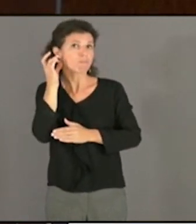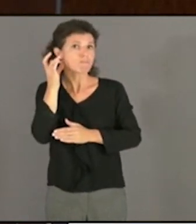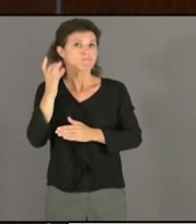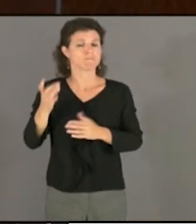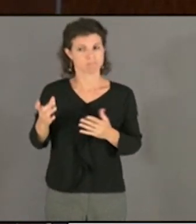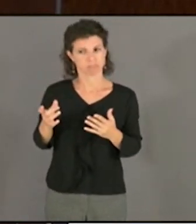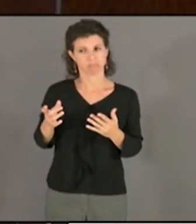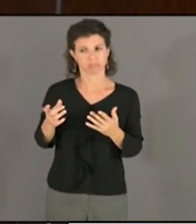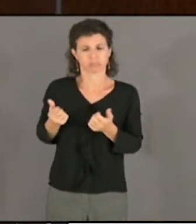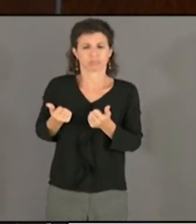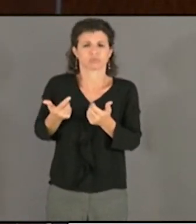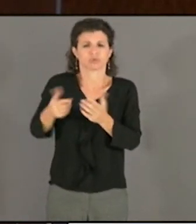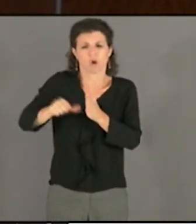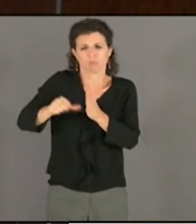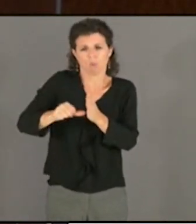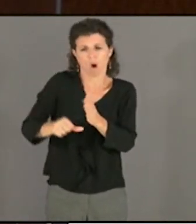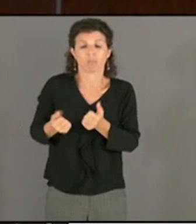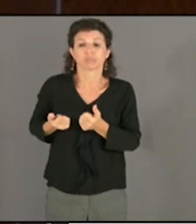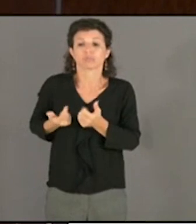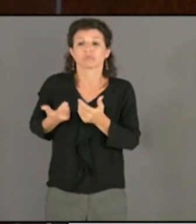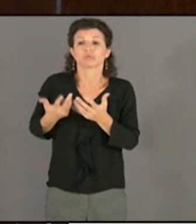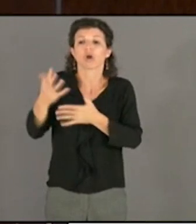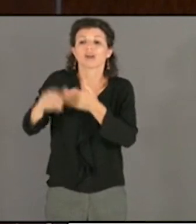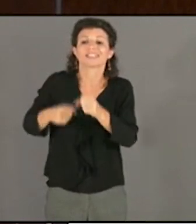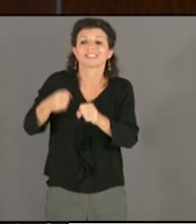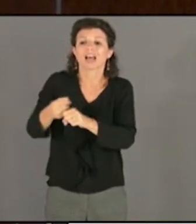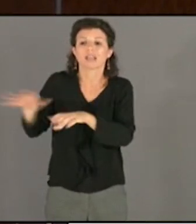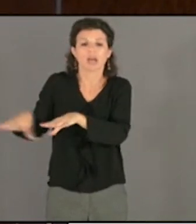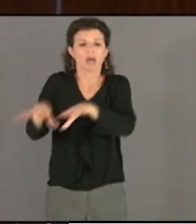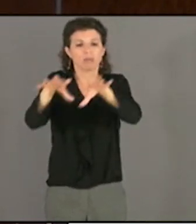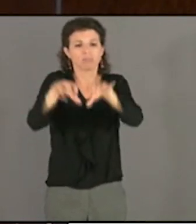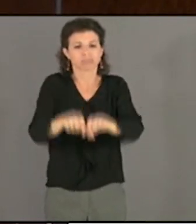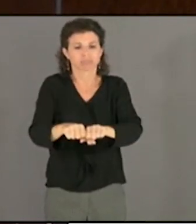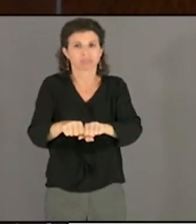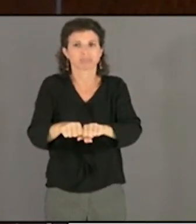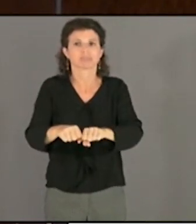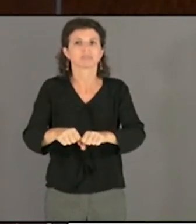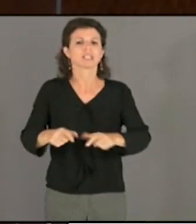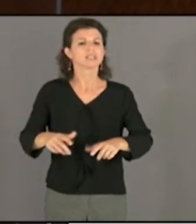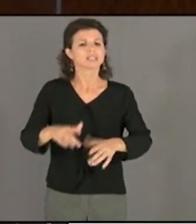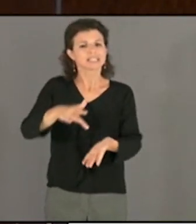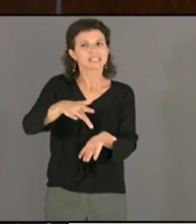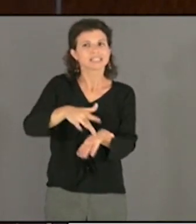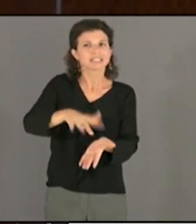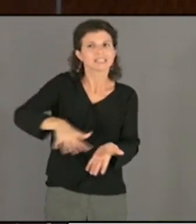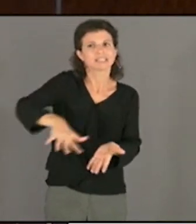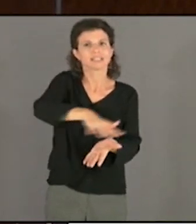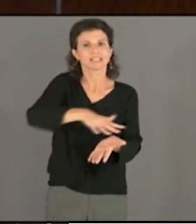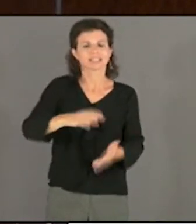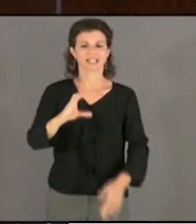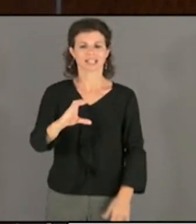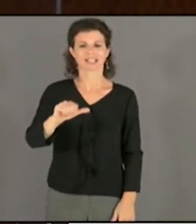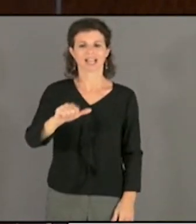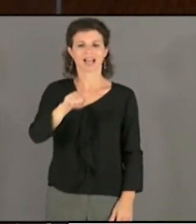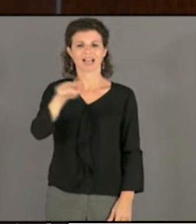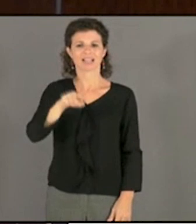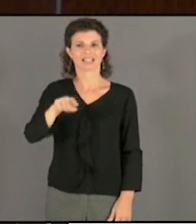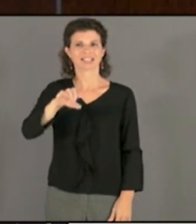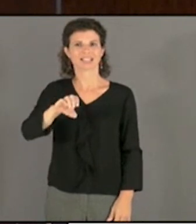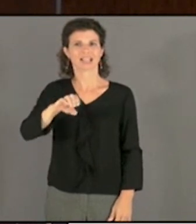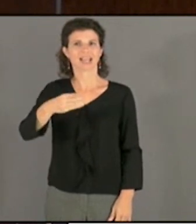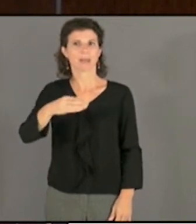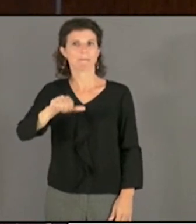voire de nombreuses années, un site à Casemajou et qui ont été évacués, non pas parce qu'ils n'avaient